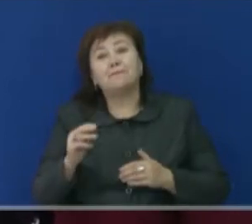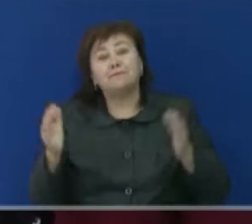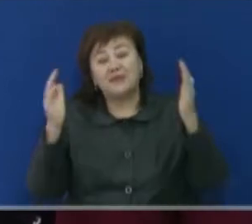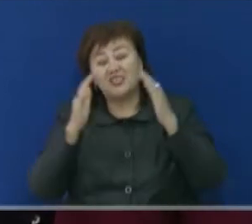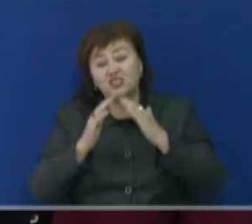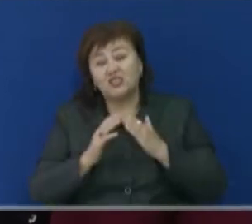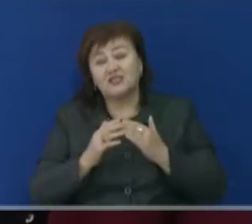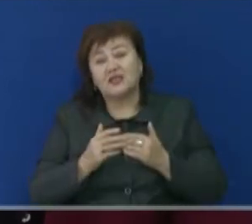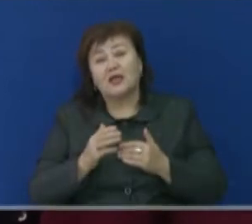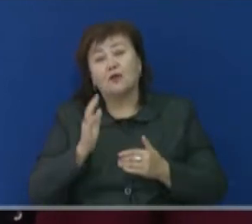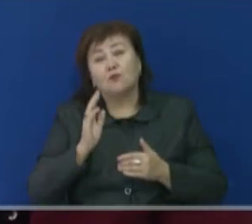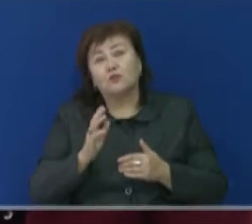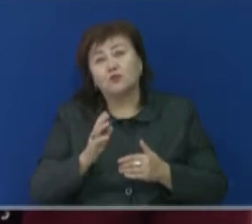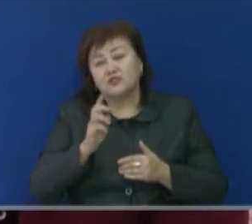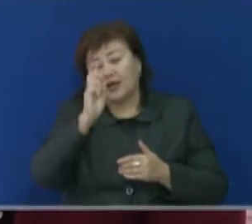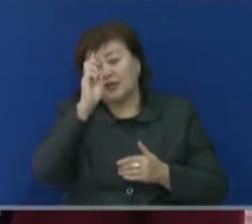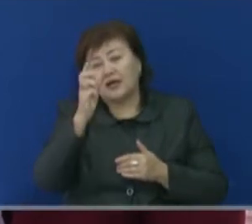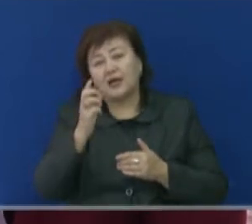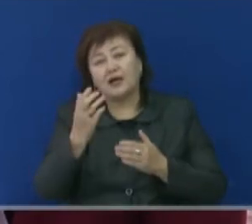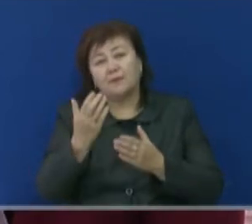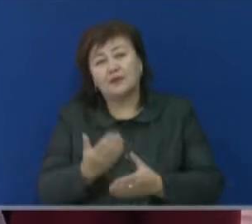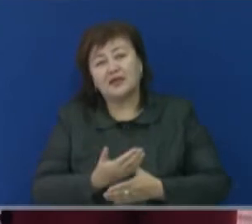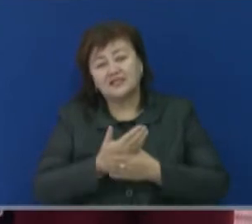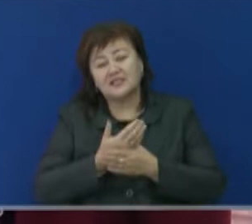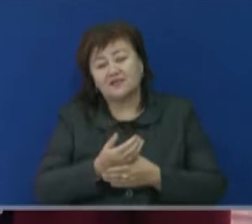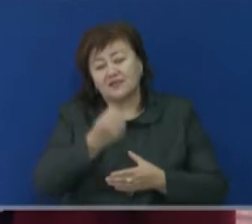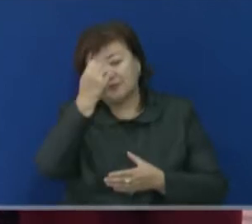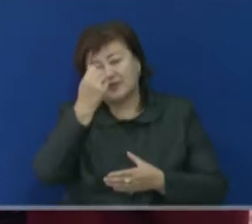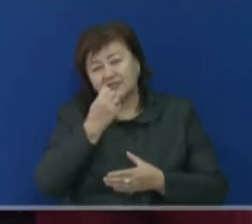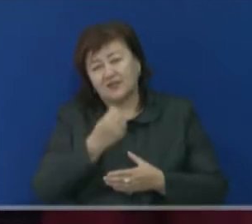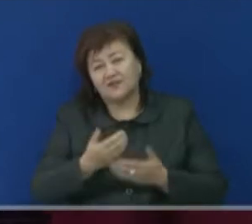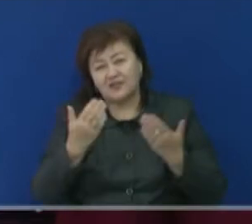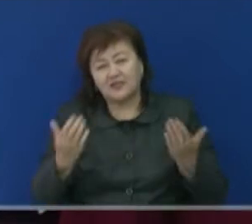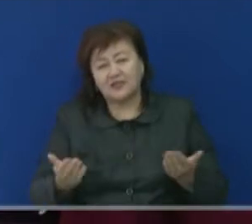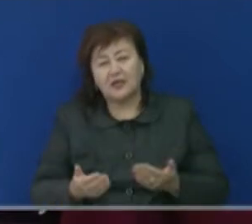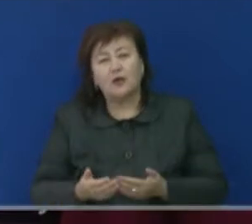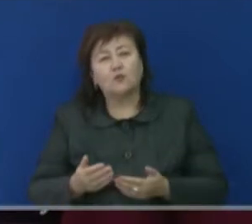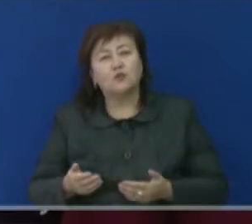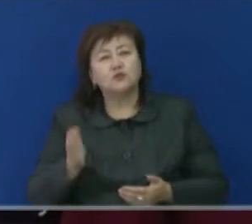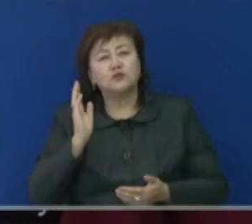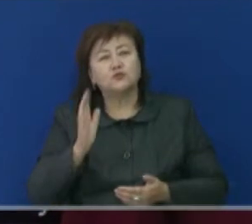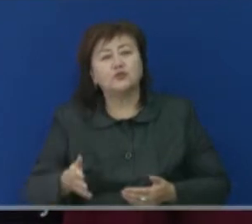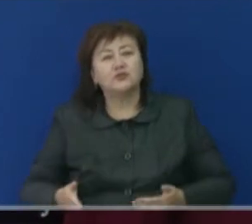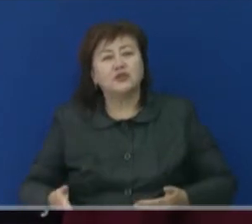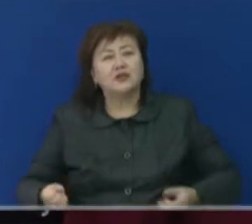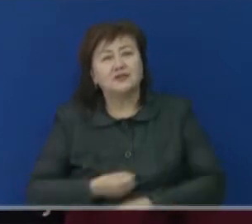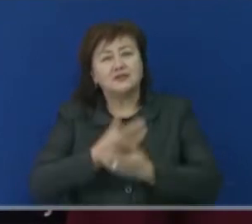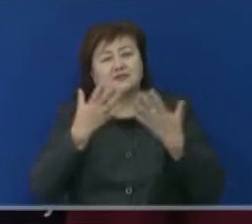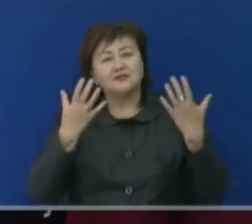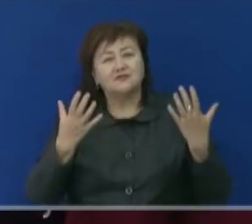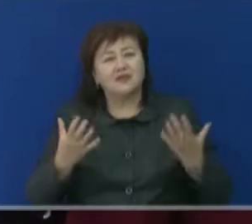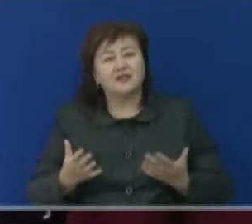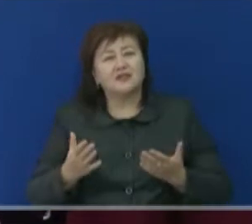Аллаға шексіз шүкірлер болсын осы күнге жеткенімізге. Әлхамдулилля, бұл нұр үстіне нұр. Бұл Степной кентінде